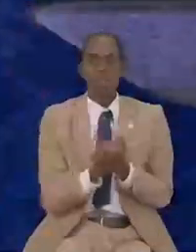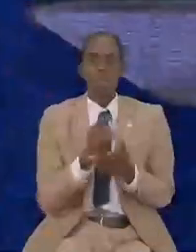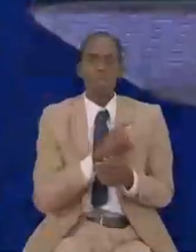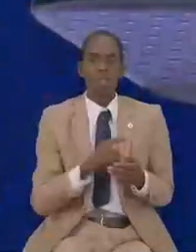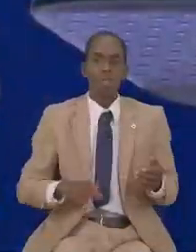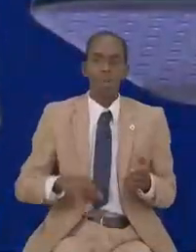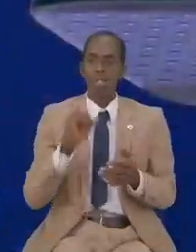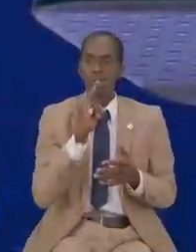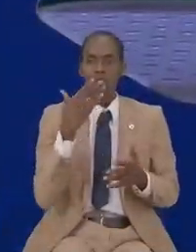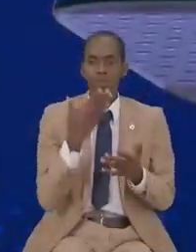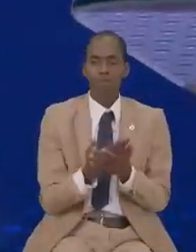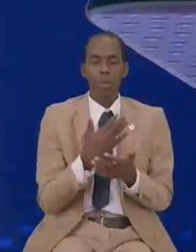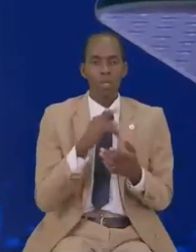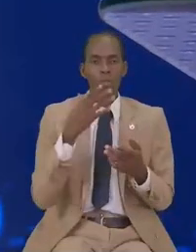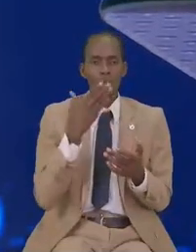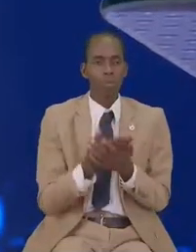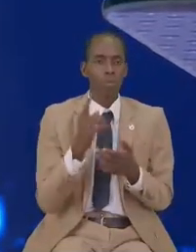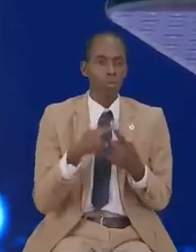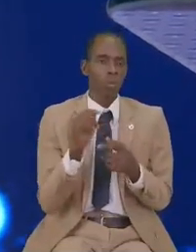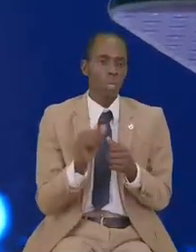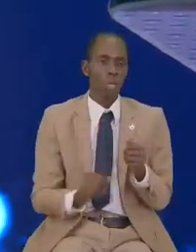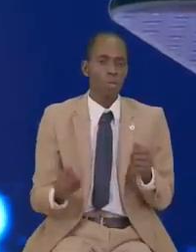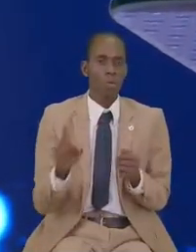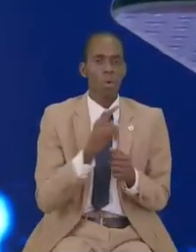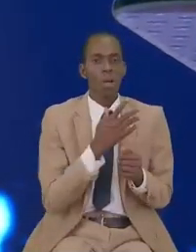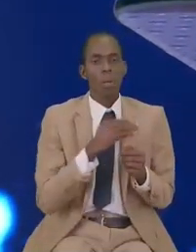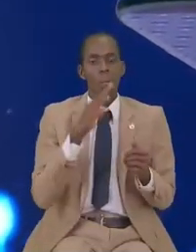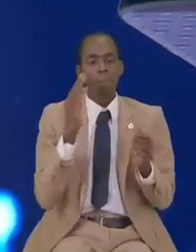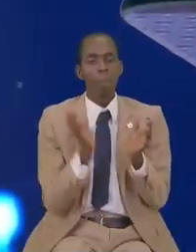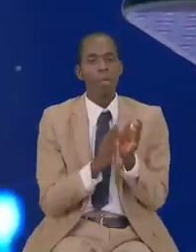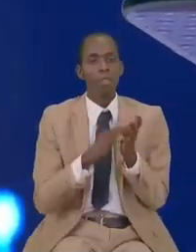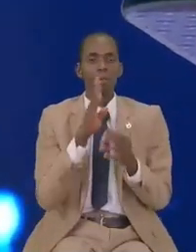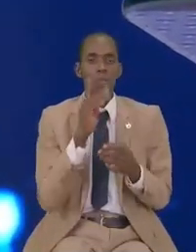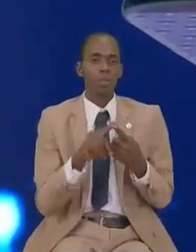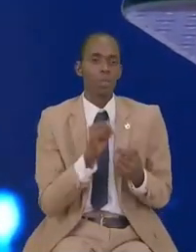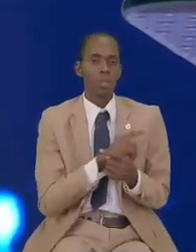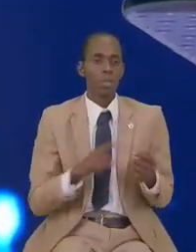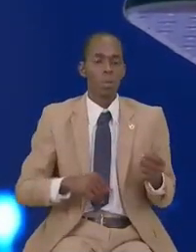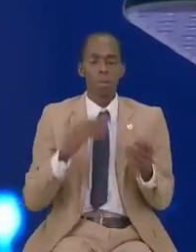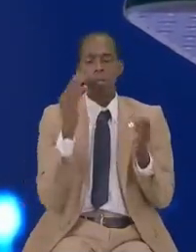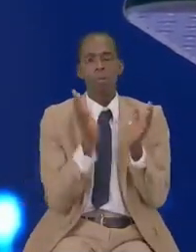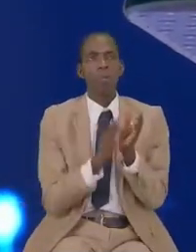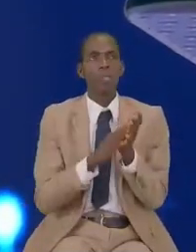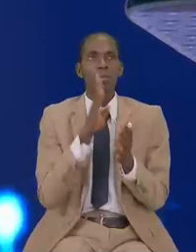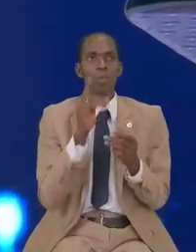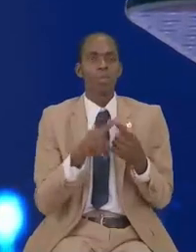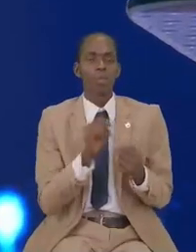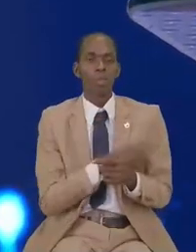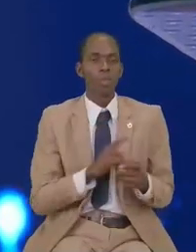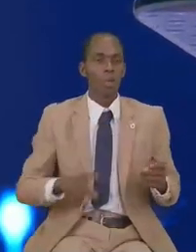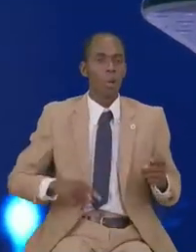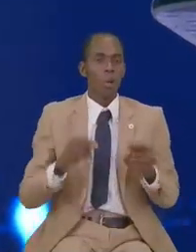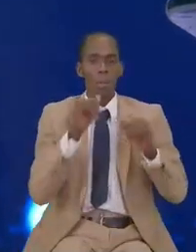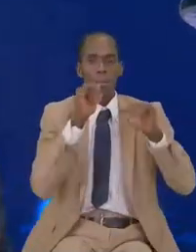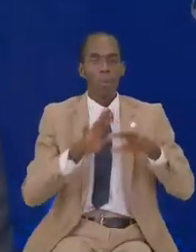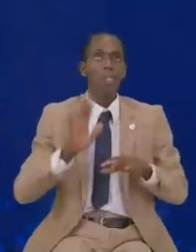il est bon à tout le monde. Et puis, que louez l'Éternel, bénissez son Saint-Nom. Il chantait,